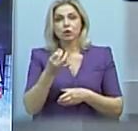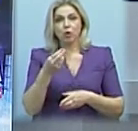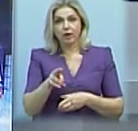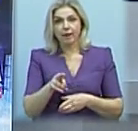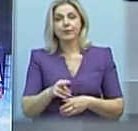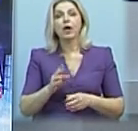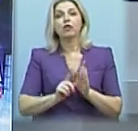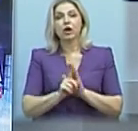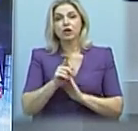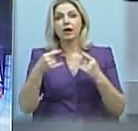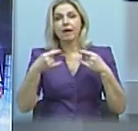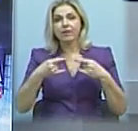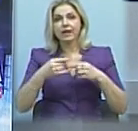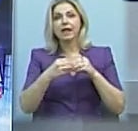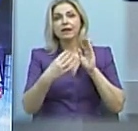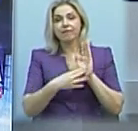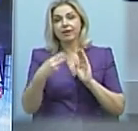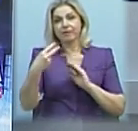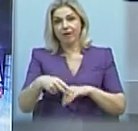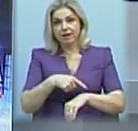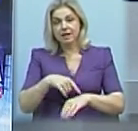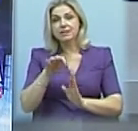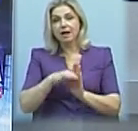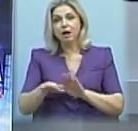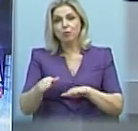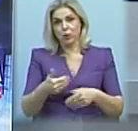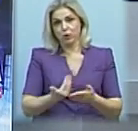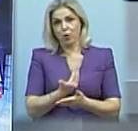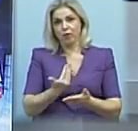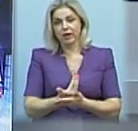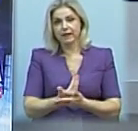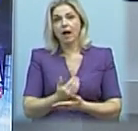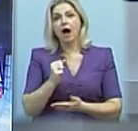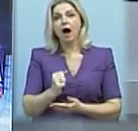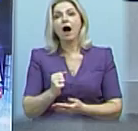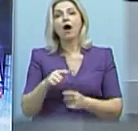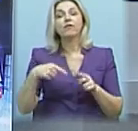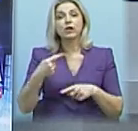Натя. Початок прямого ефіру о 19:20 одразу після новин. І